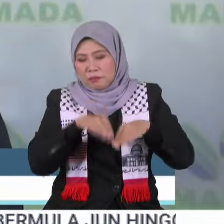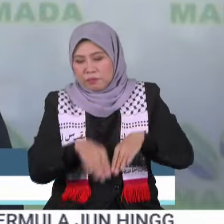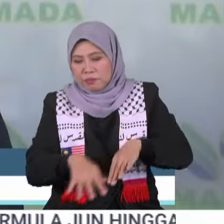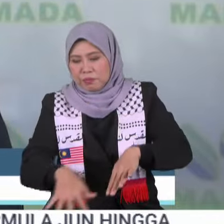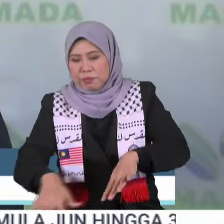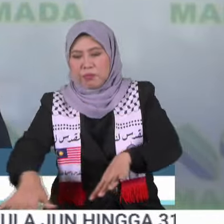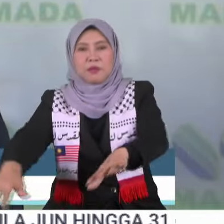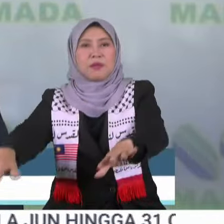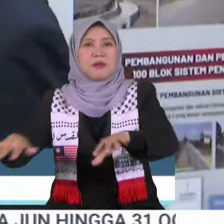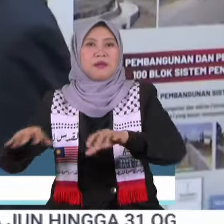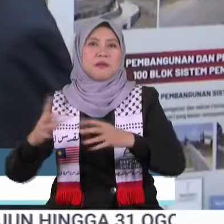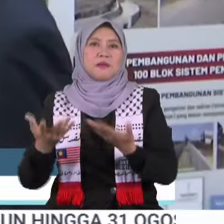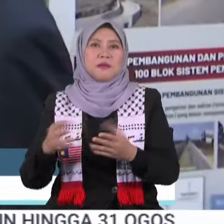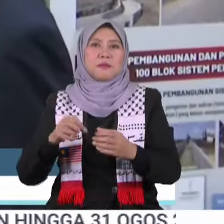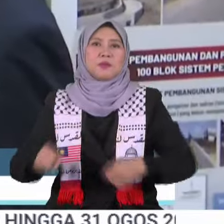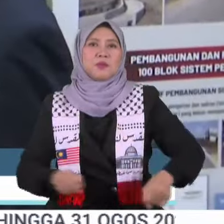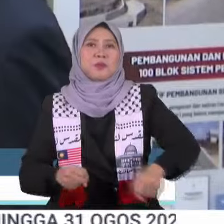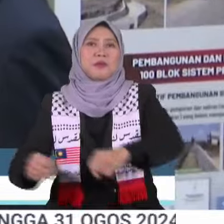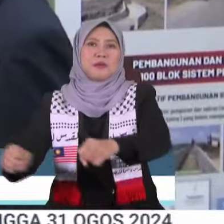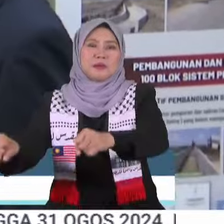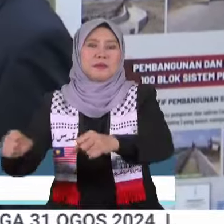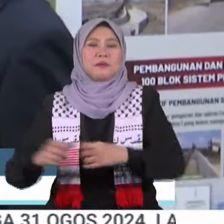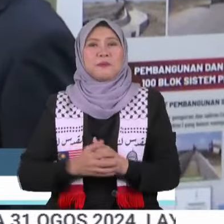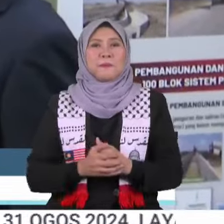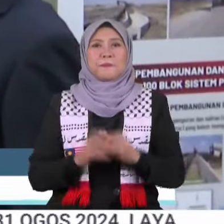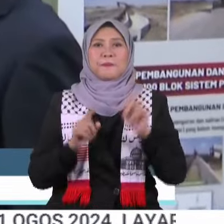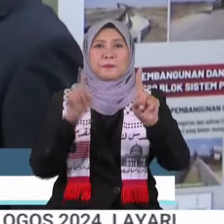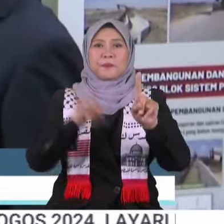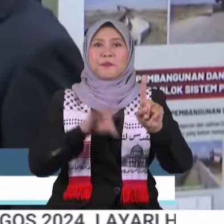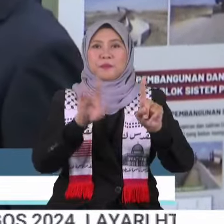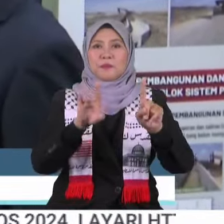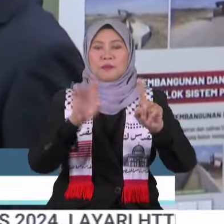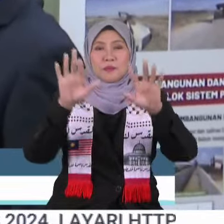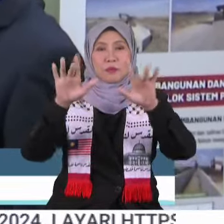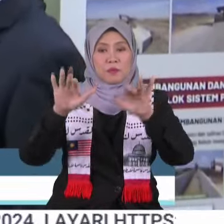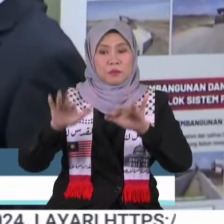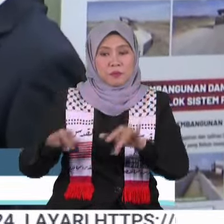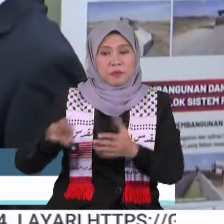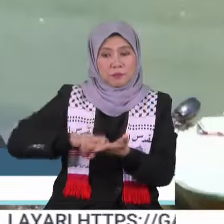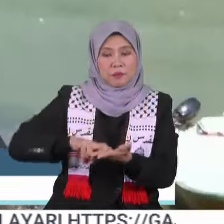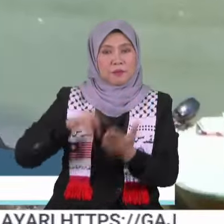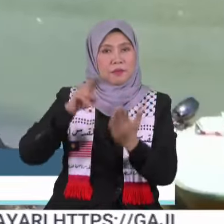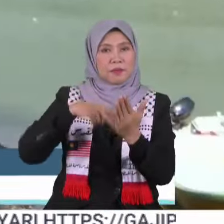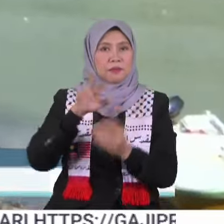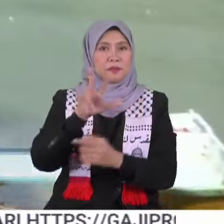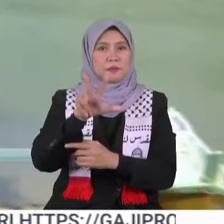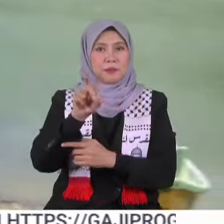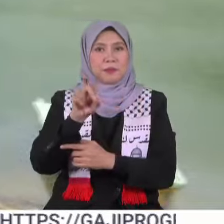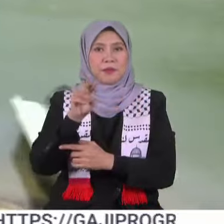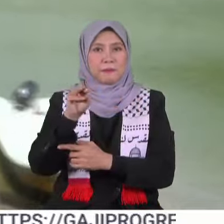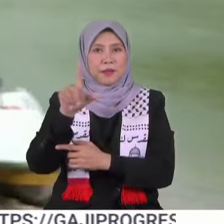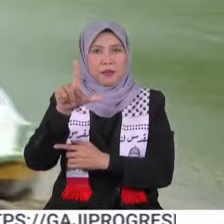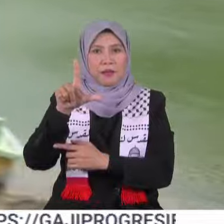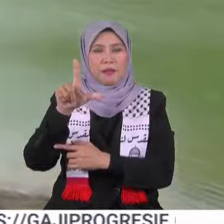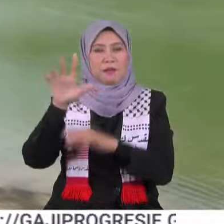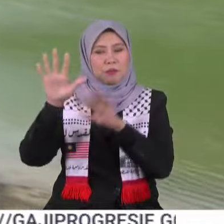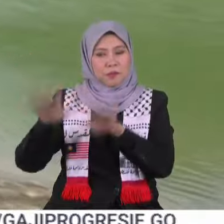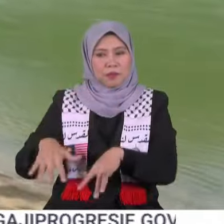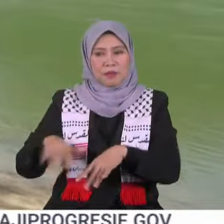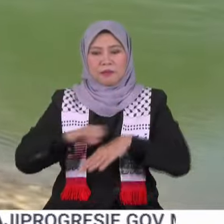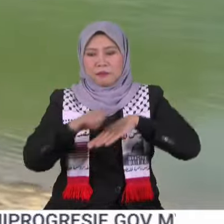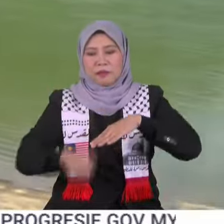masuk ke tadahan-tadahan. Sehingga 1 Ogos, stesen hujan MADA merekodkan bacaan 30 mm turunan hujan di